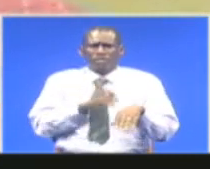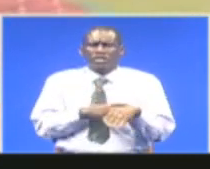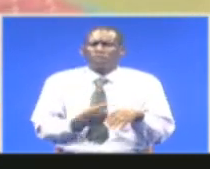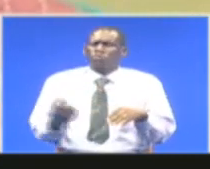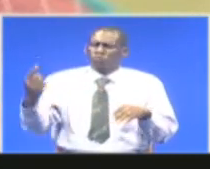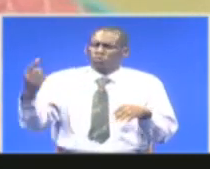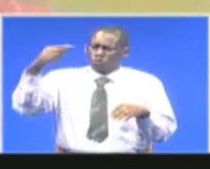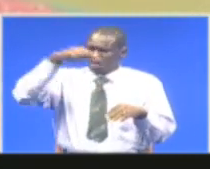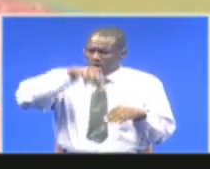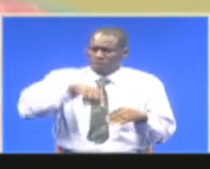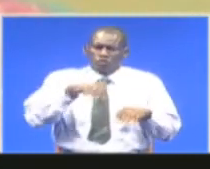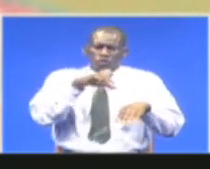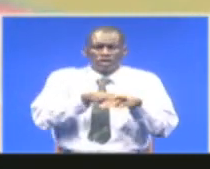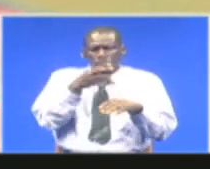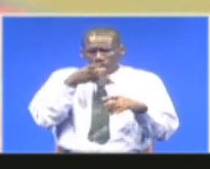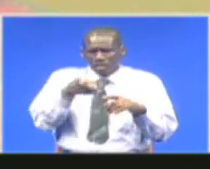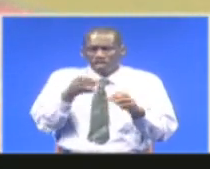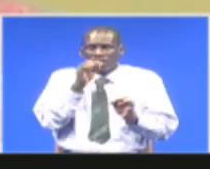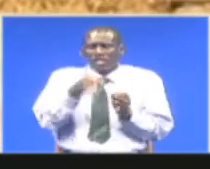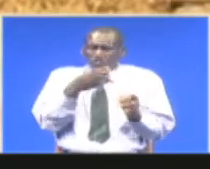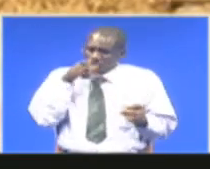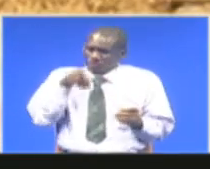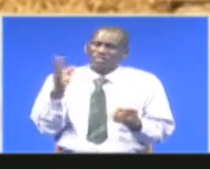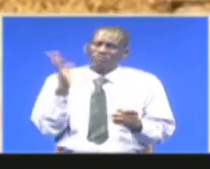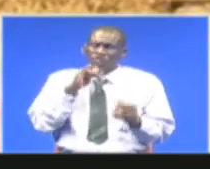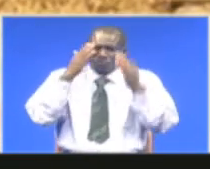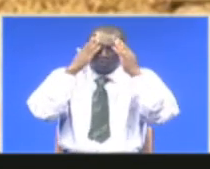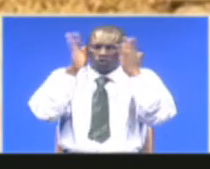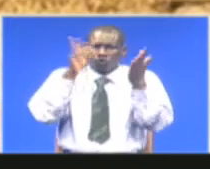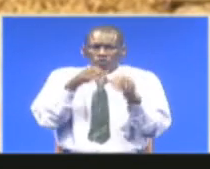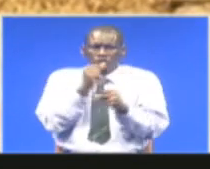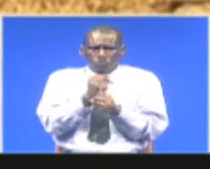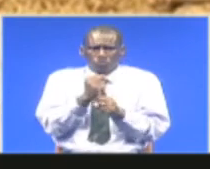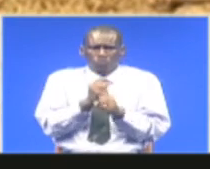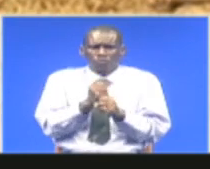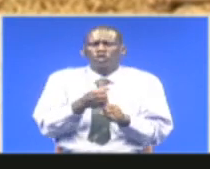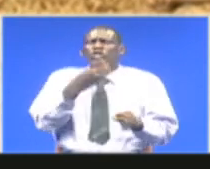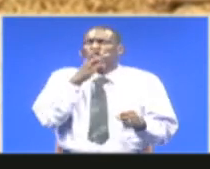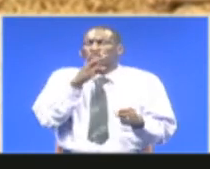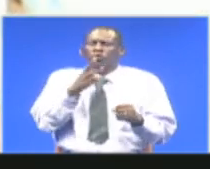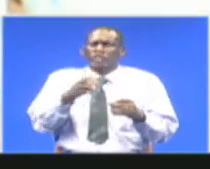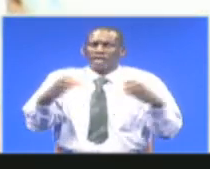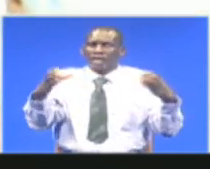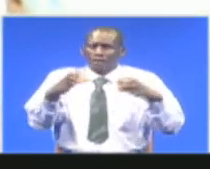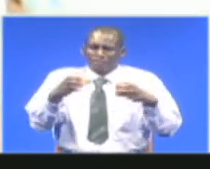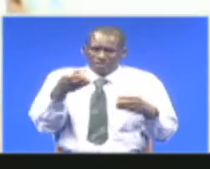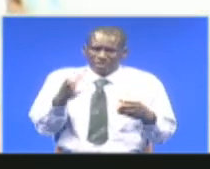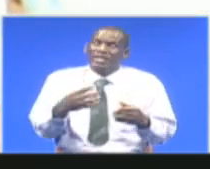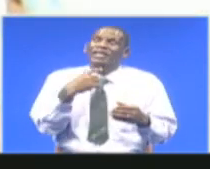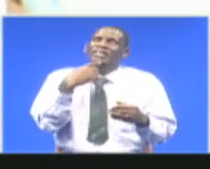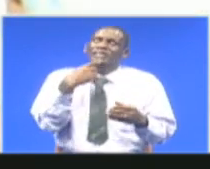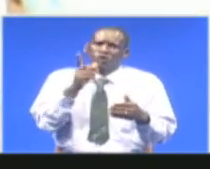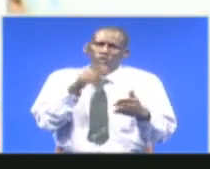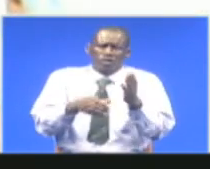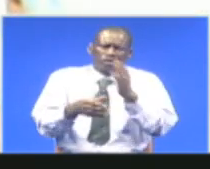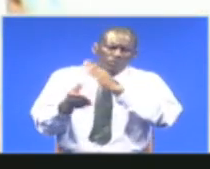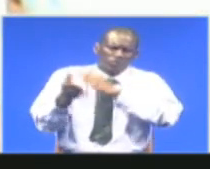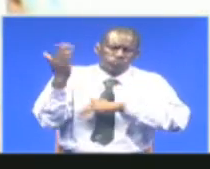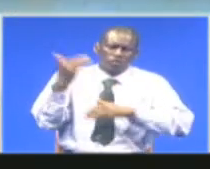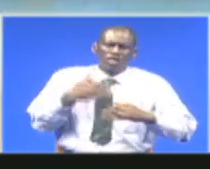na yakisha hapa tujue hatujui tutafanya nini tena. The water distribution company here, Kimawasco, admits it had previously been